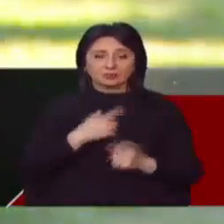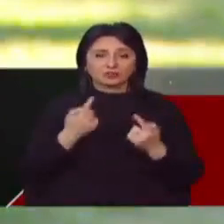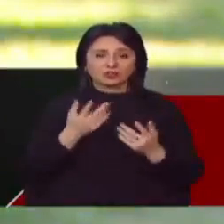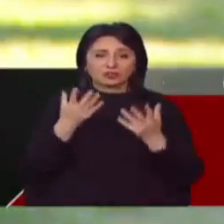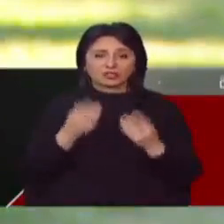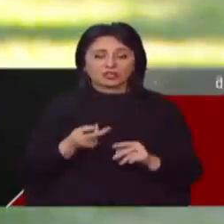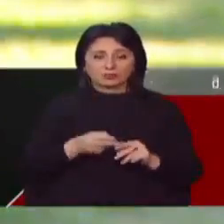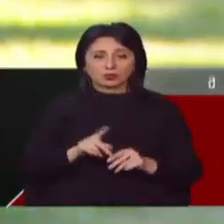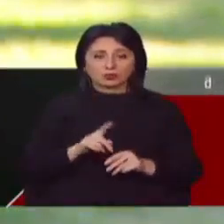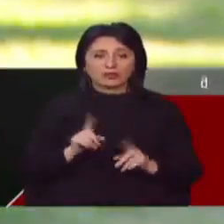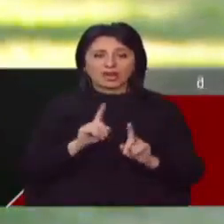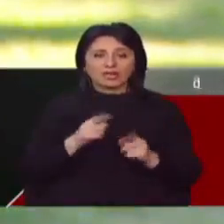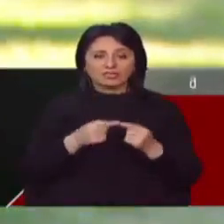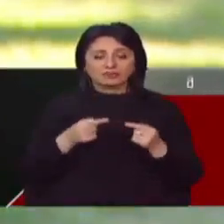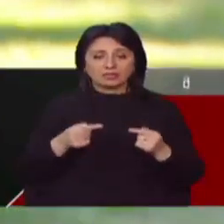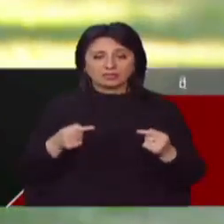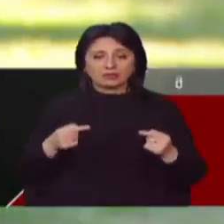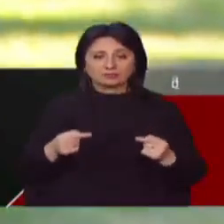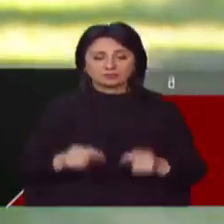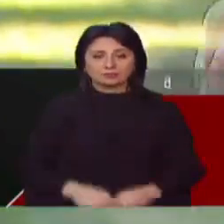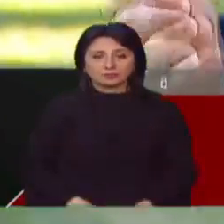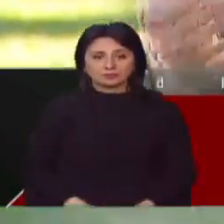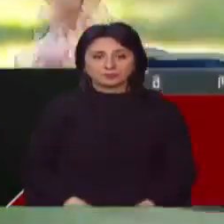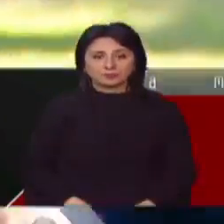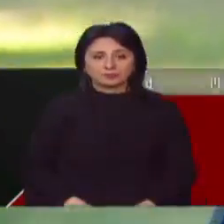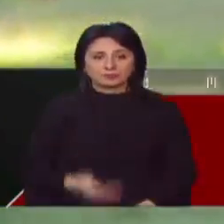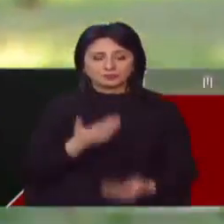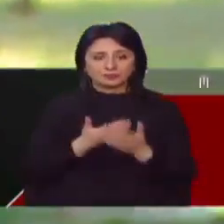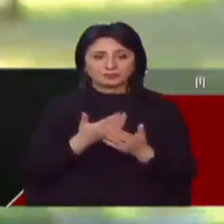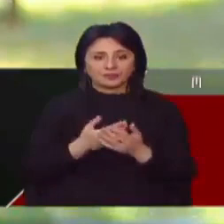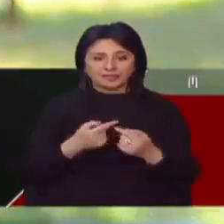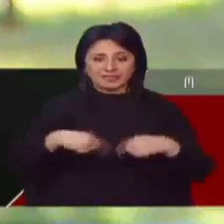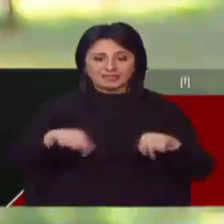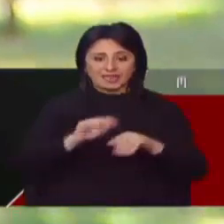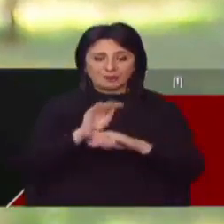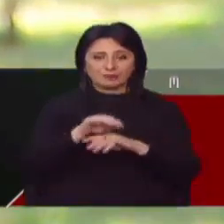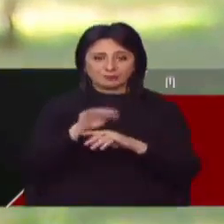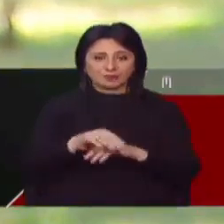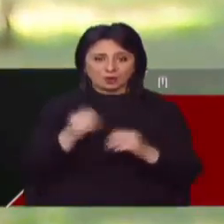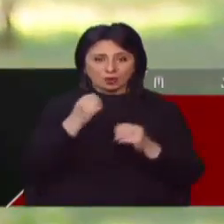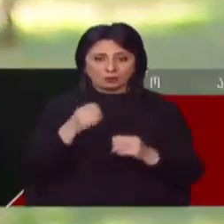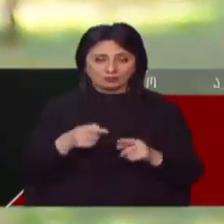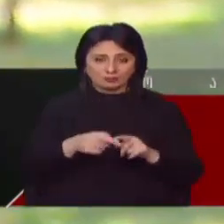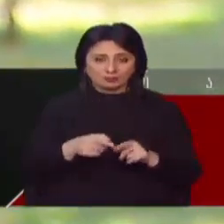მნიშვნელოვანი დღე არის, იმიტომ რომ აი რაღაც სხვადასხვა ისე ვთქვათ, წრეები დაამატეს რა, ერთ-ერთი